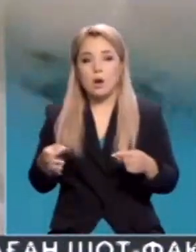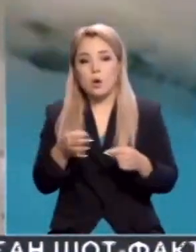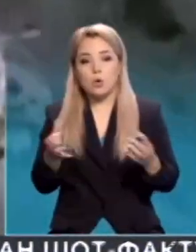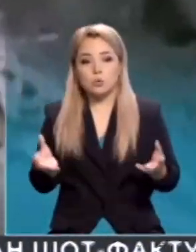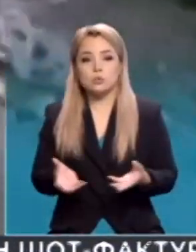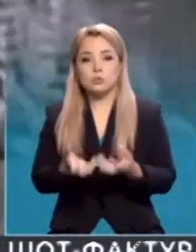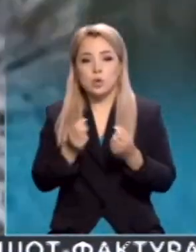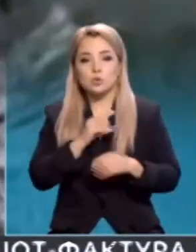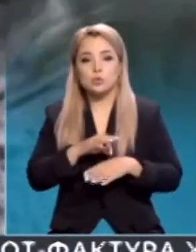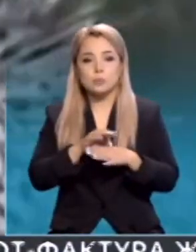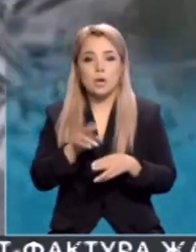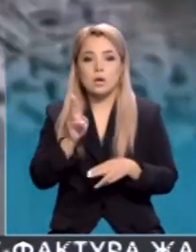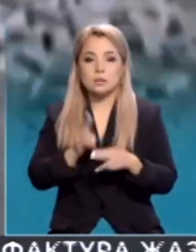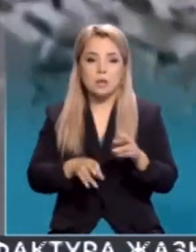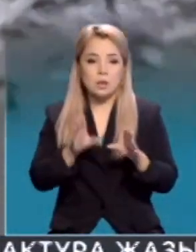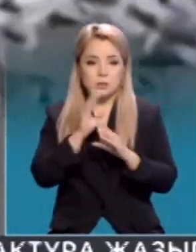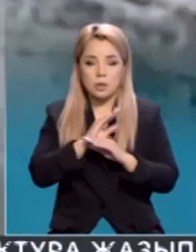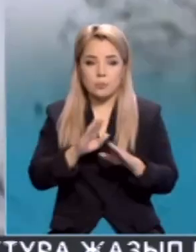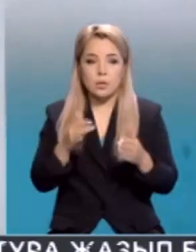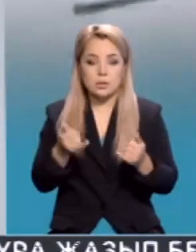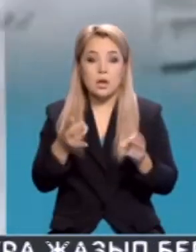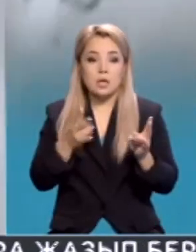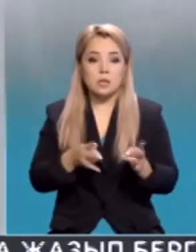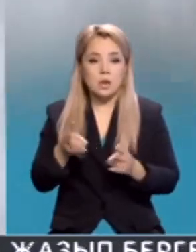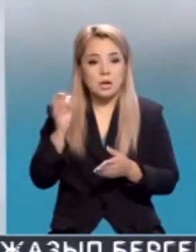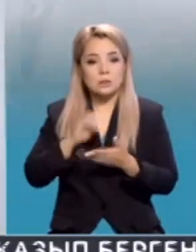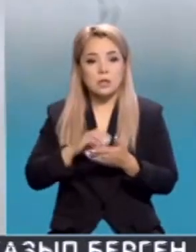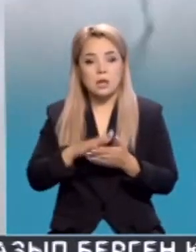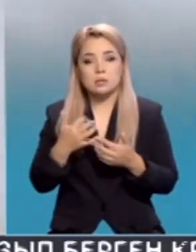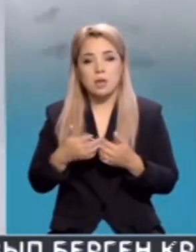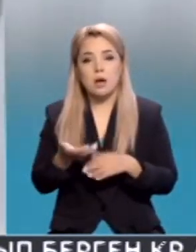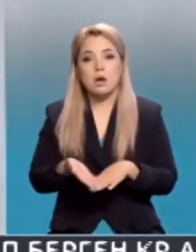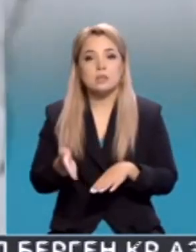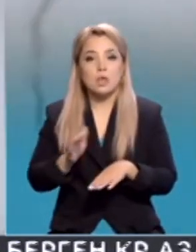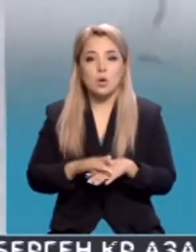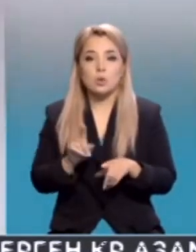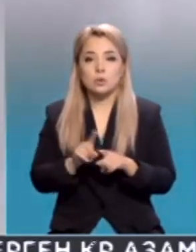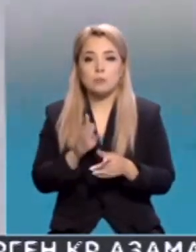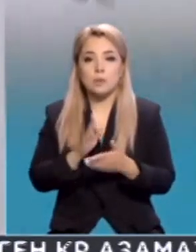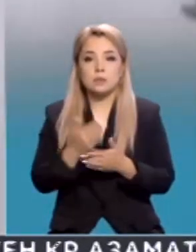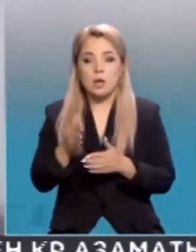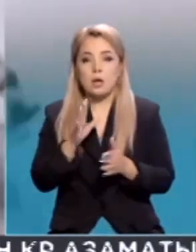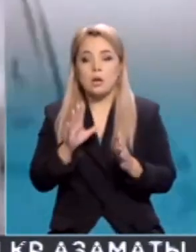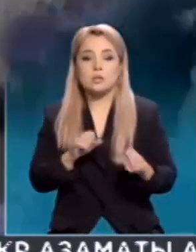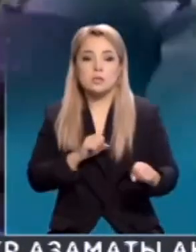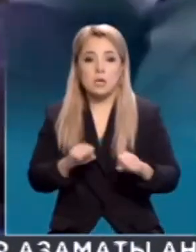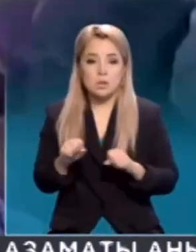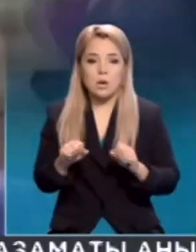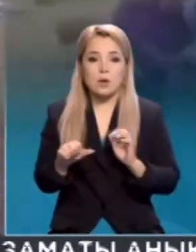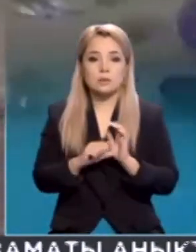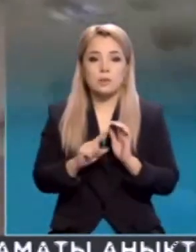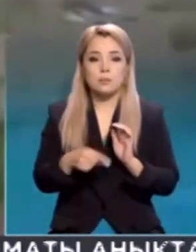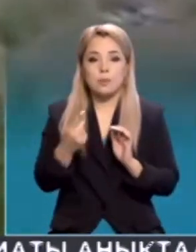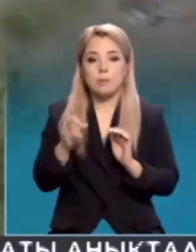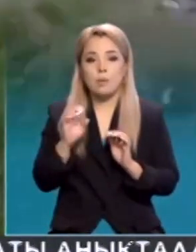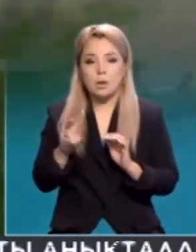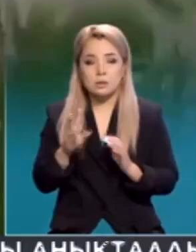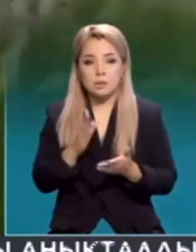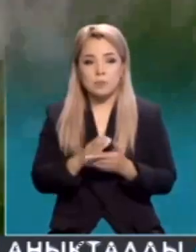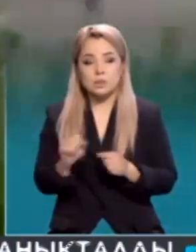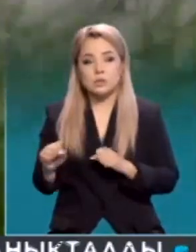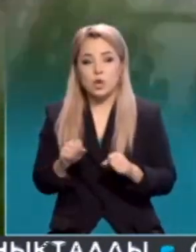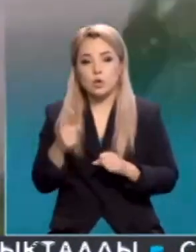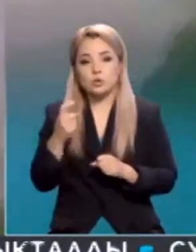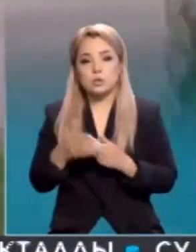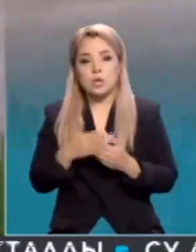құтқару жұмыстары аяқталған жоқ. Бұған қоса жараланғандардың арасында ауыр халде жатқандары бар. Қуаты 6.1 балдық жер сілкінісінен жүздеген